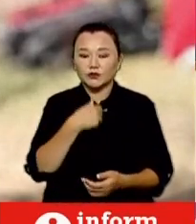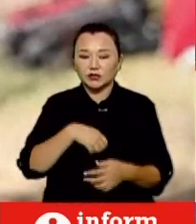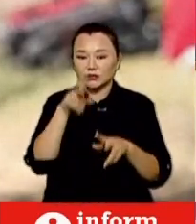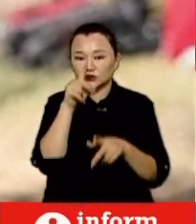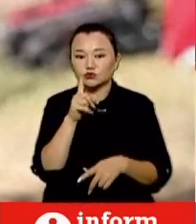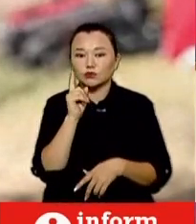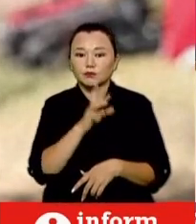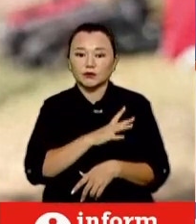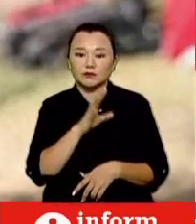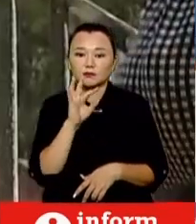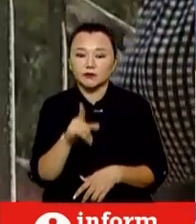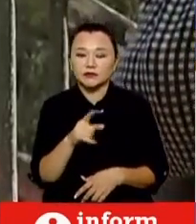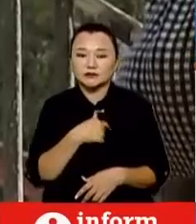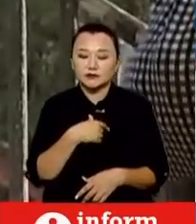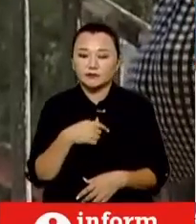мной было.